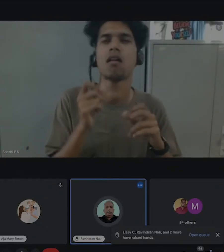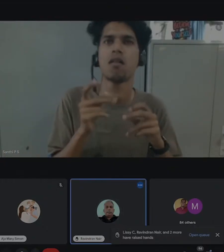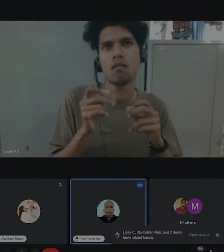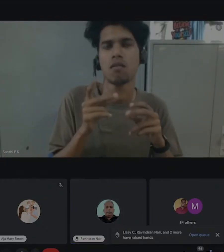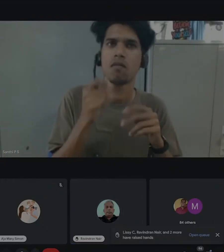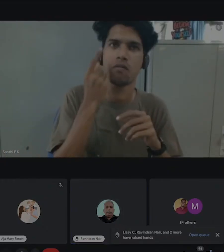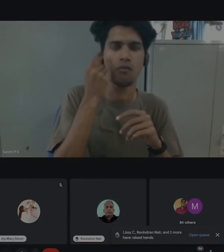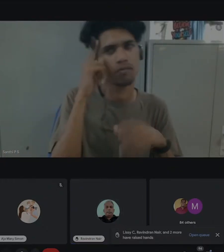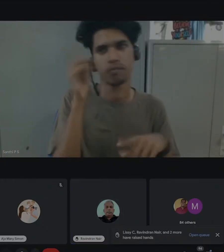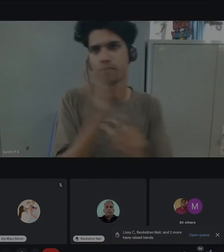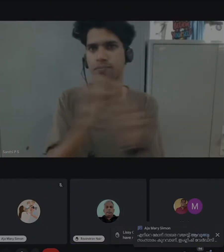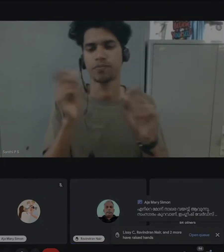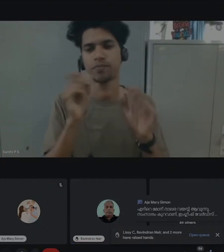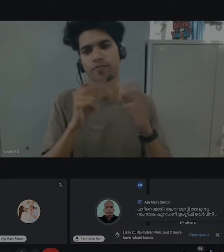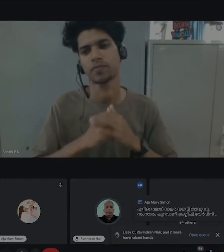ഓക്കെ